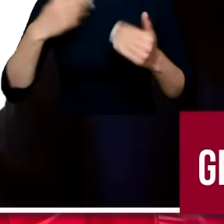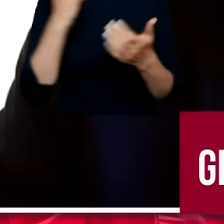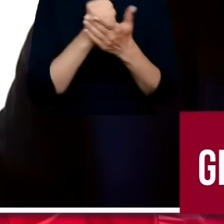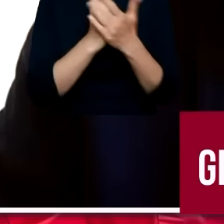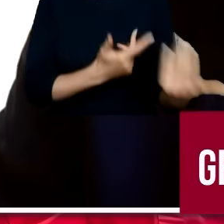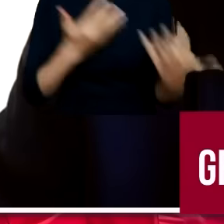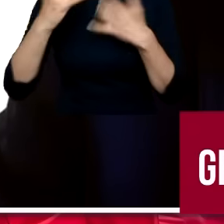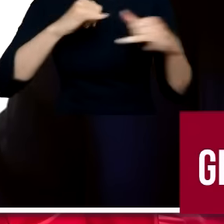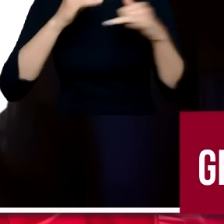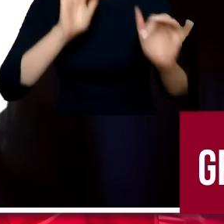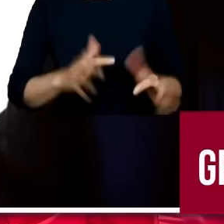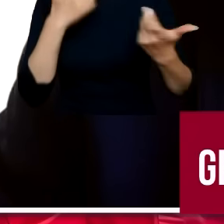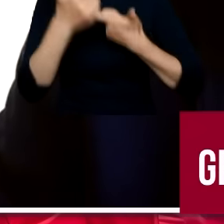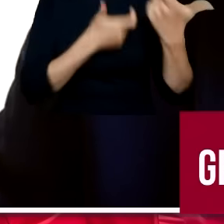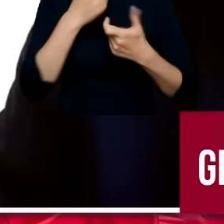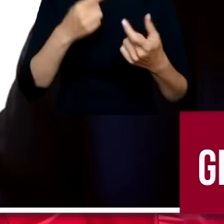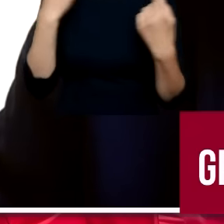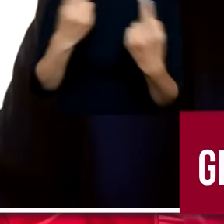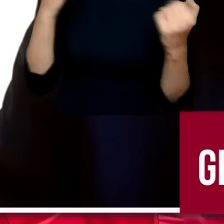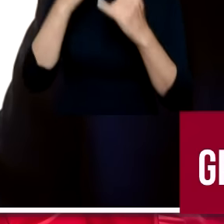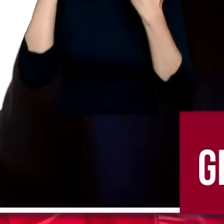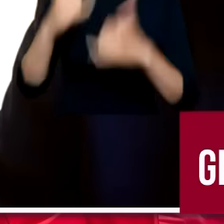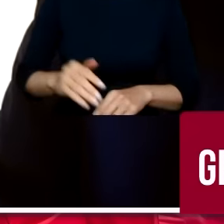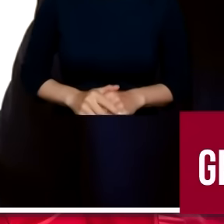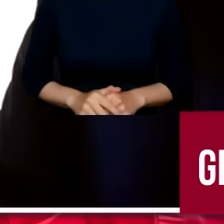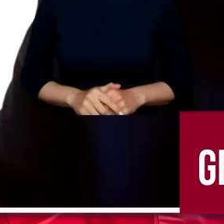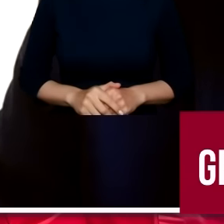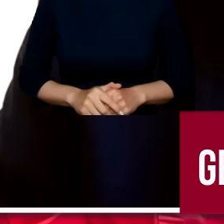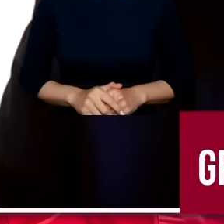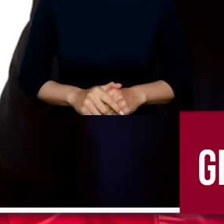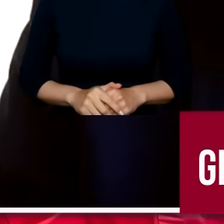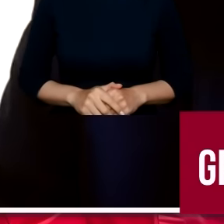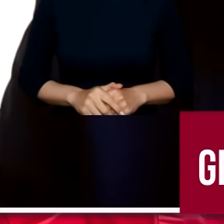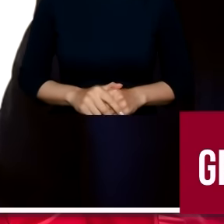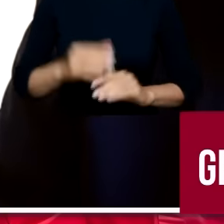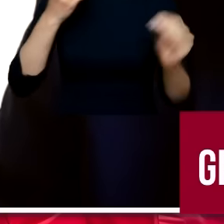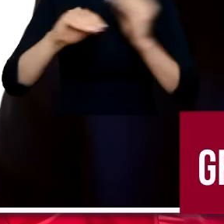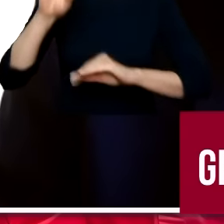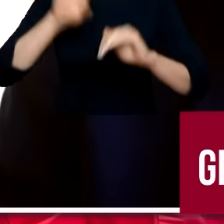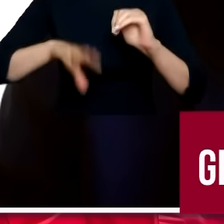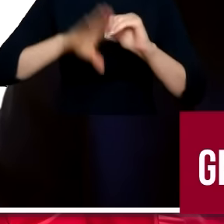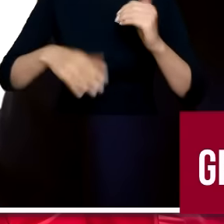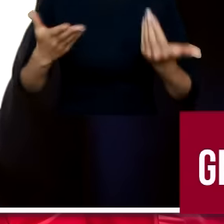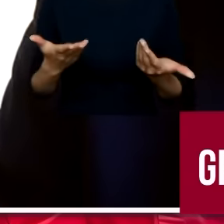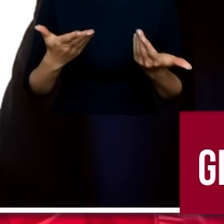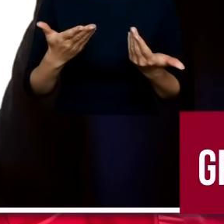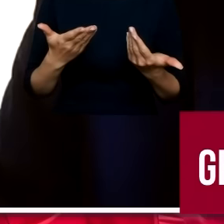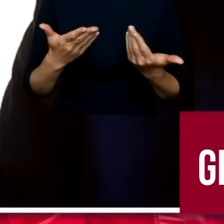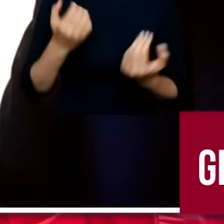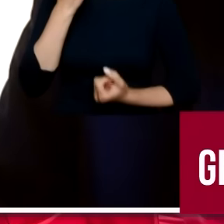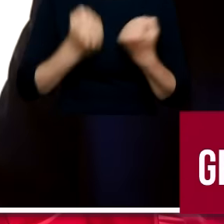najłatwiejsze tymczasem rzeczywistość może być in dużo bardziej prozaiczna drugiej strony